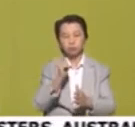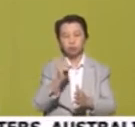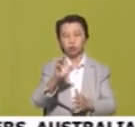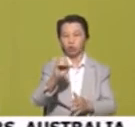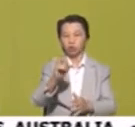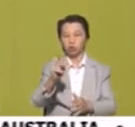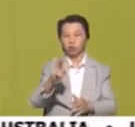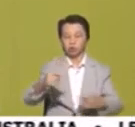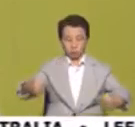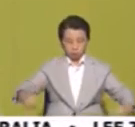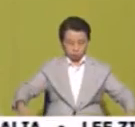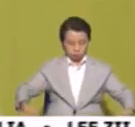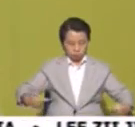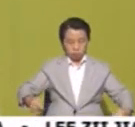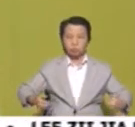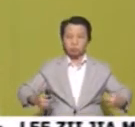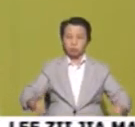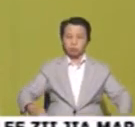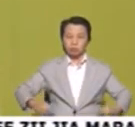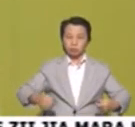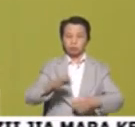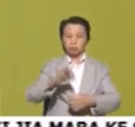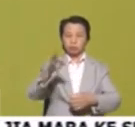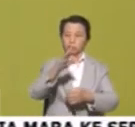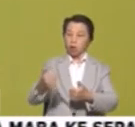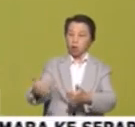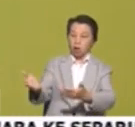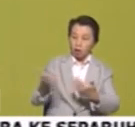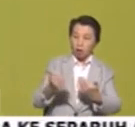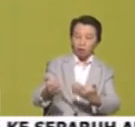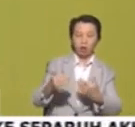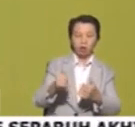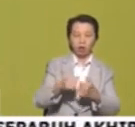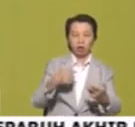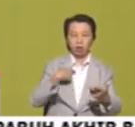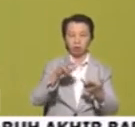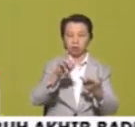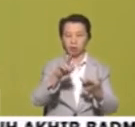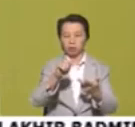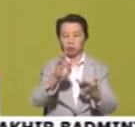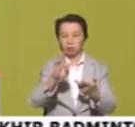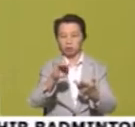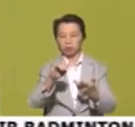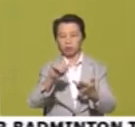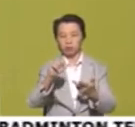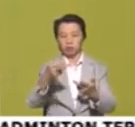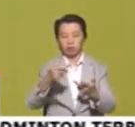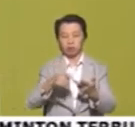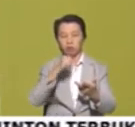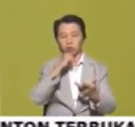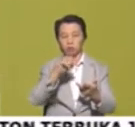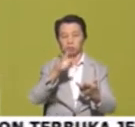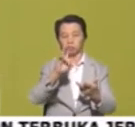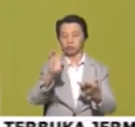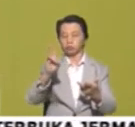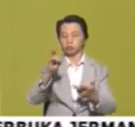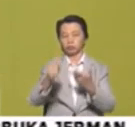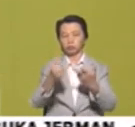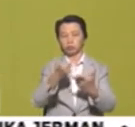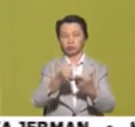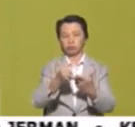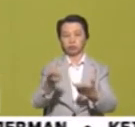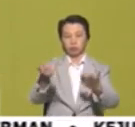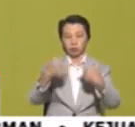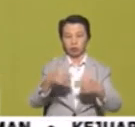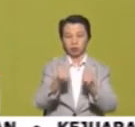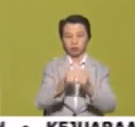walaupun berkursi roda tetap bersemangat menunaikan tanggungjawab. Begitu juga dengan Puan Rafi'ah binti Abdul Ghani berusia 77 tahun, datang